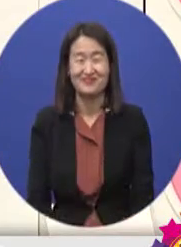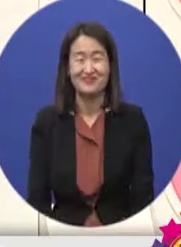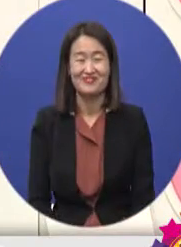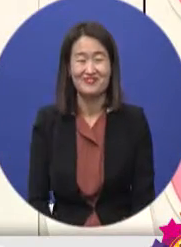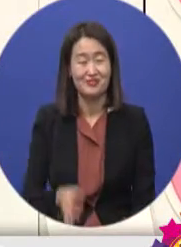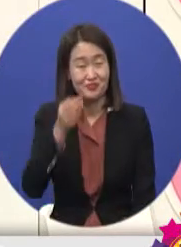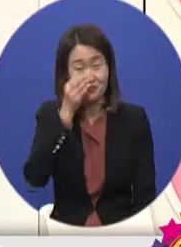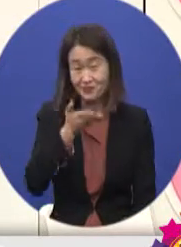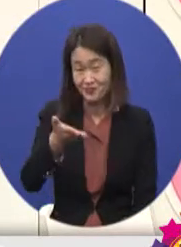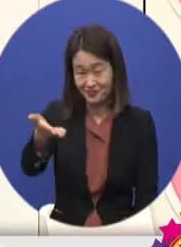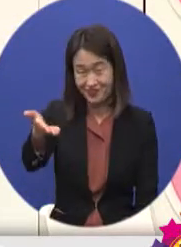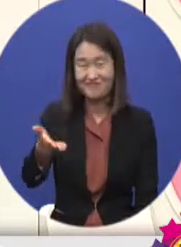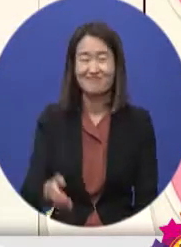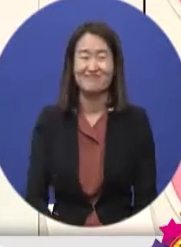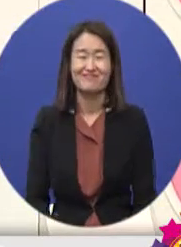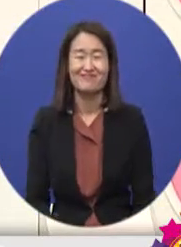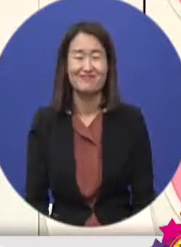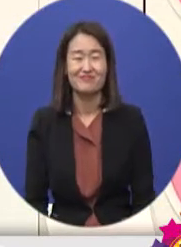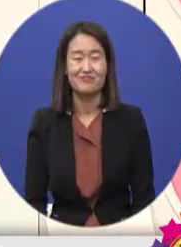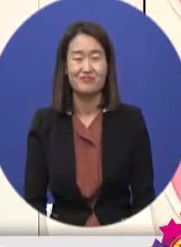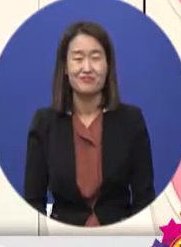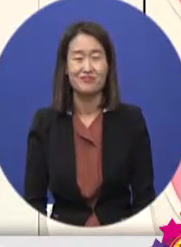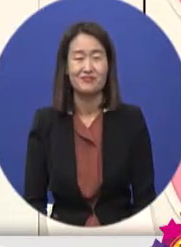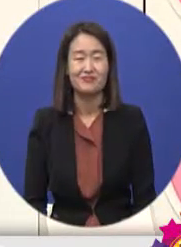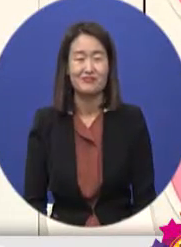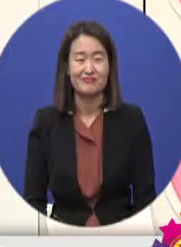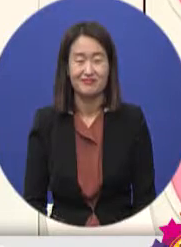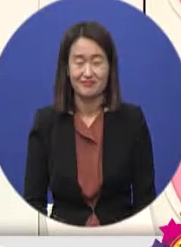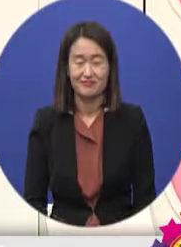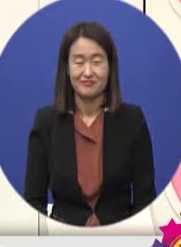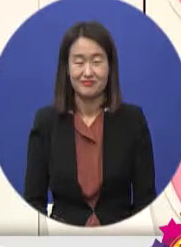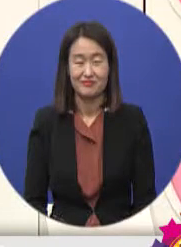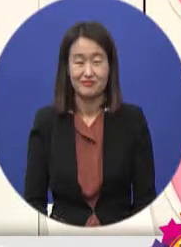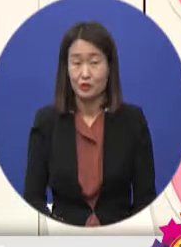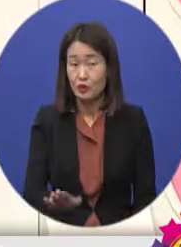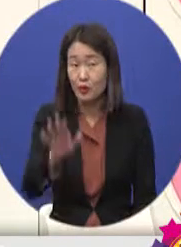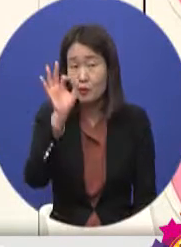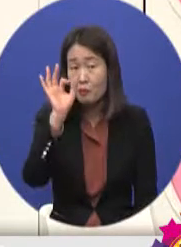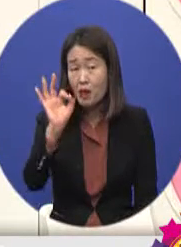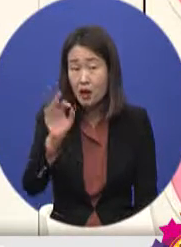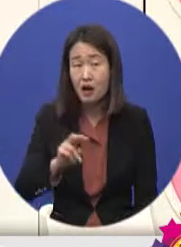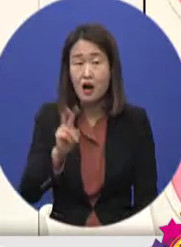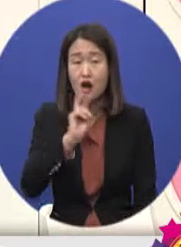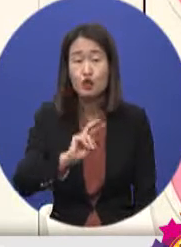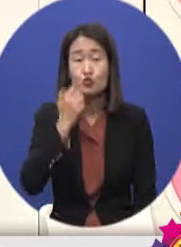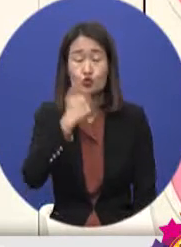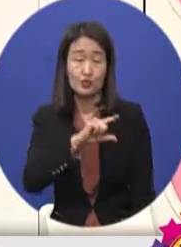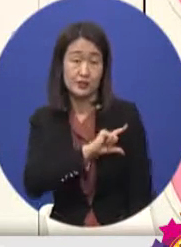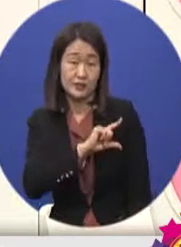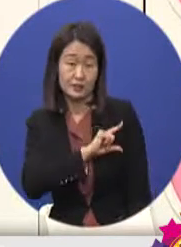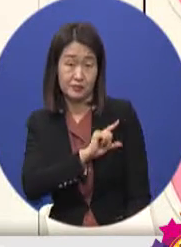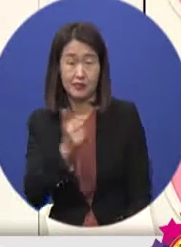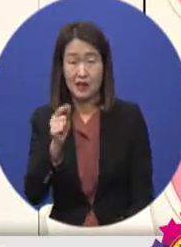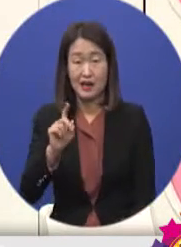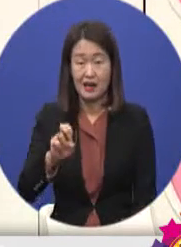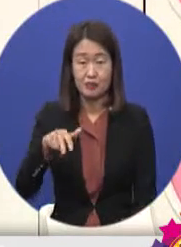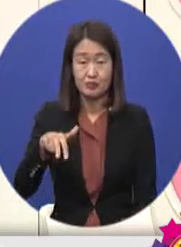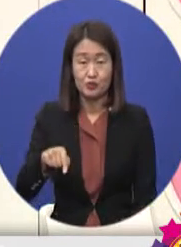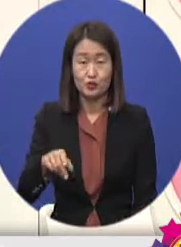퀴즈를 외쳐보겠습니다. 브루의 트로트. 이 노래는 가수 함중아의